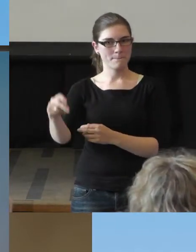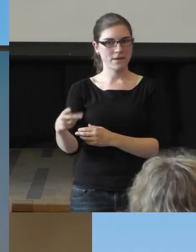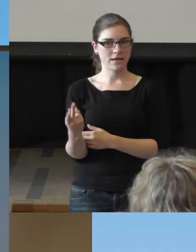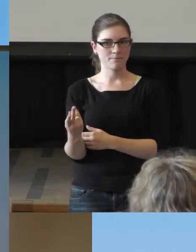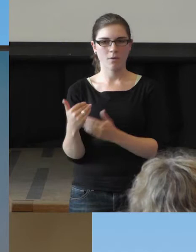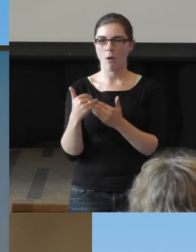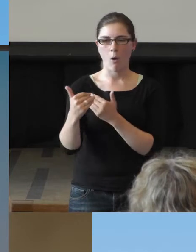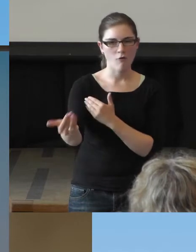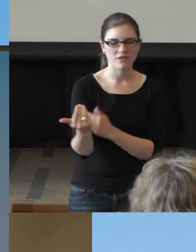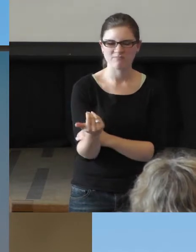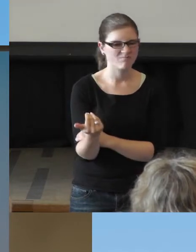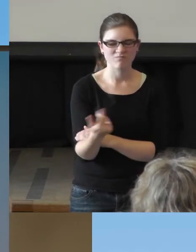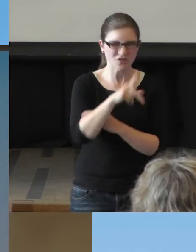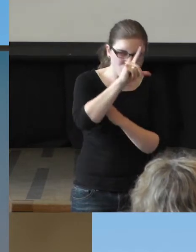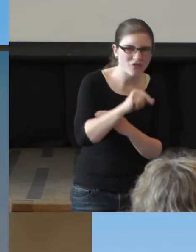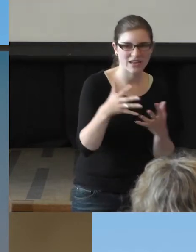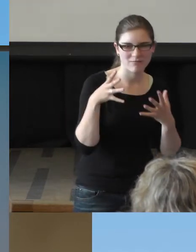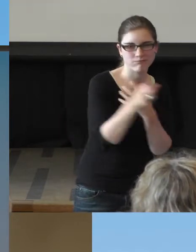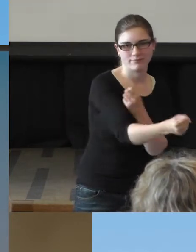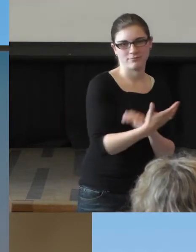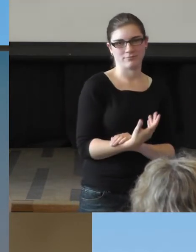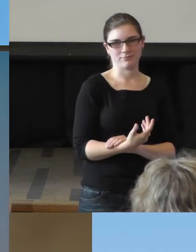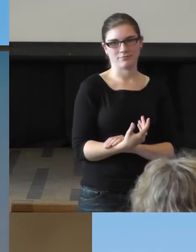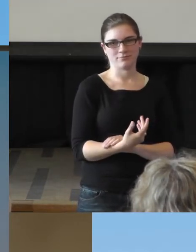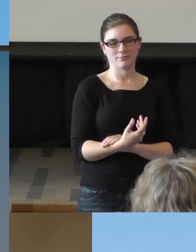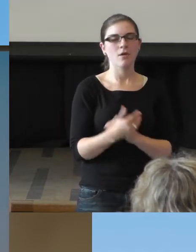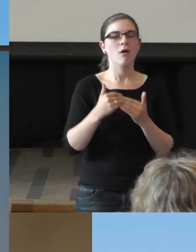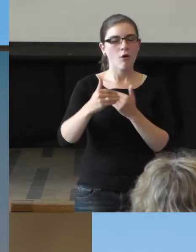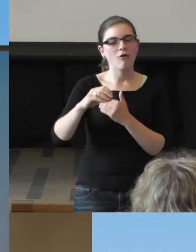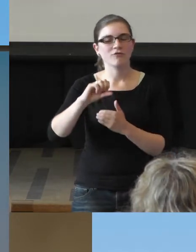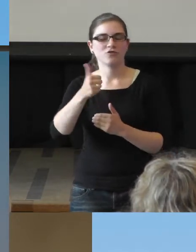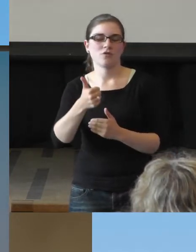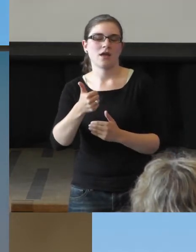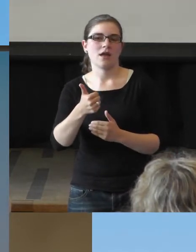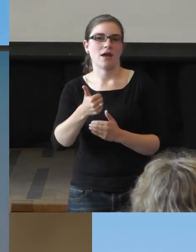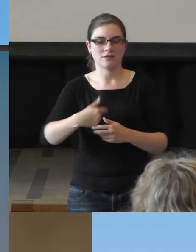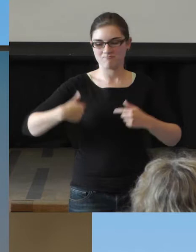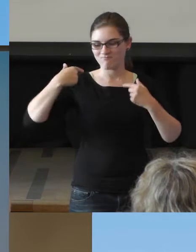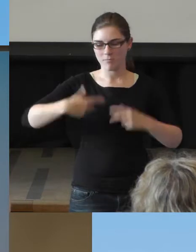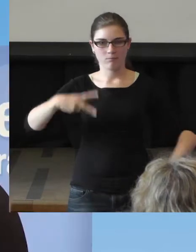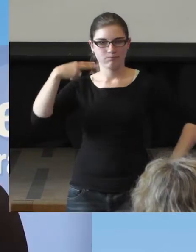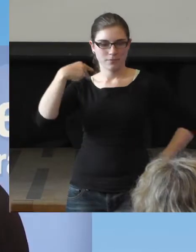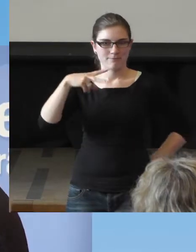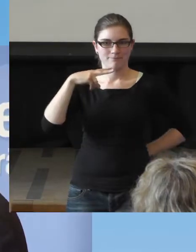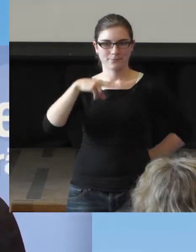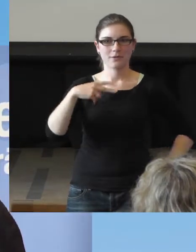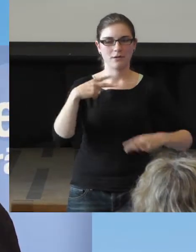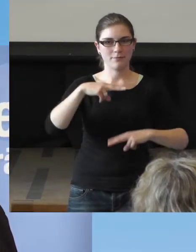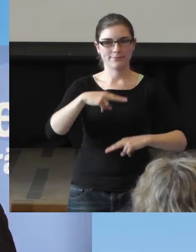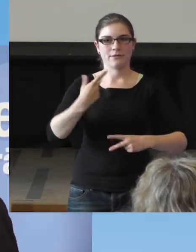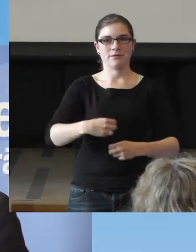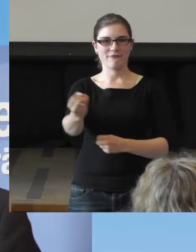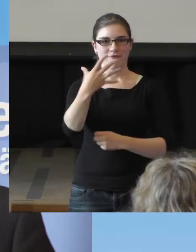werden oft unterdiagnostiziert. Meist wird zuerst ein Computertomogramm der Lendenwirbelsäule veranlasst. Aber ich glaube, ich muss